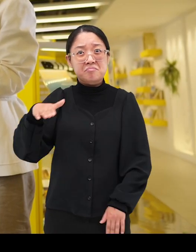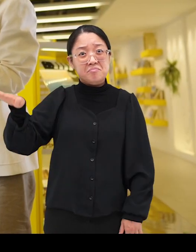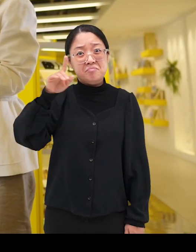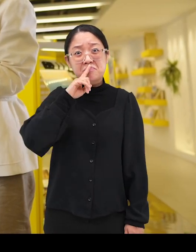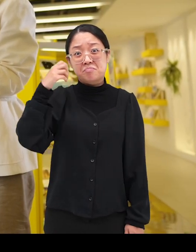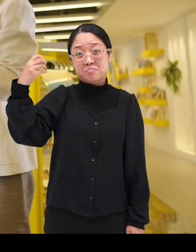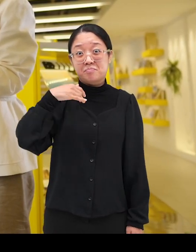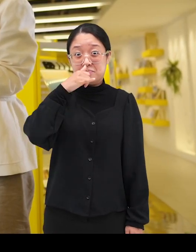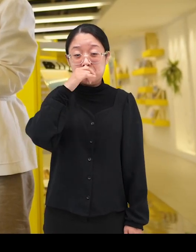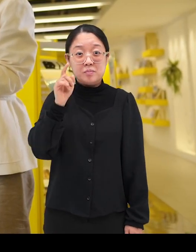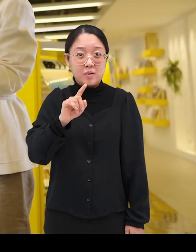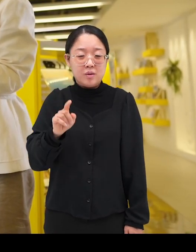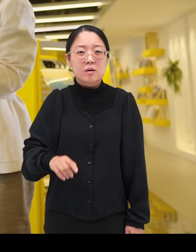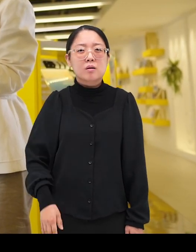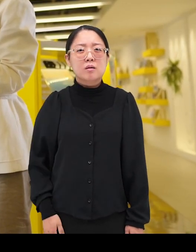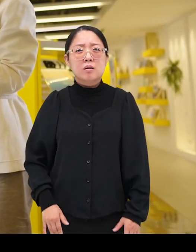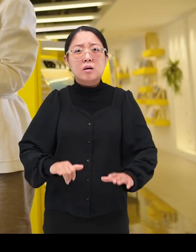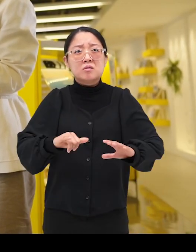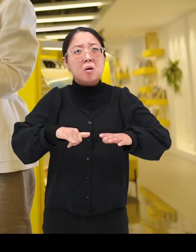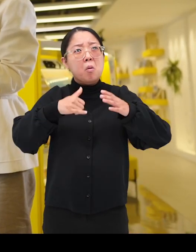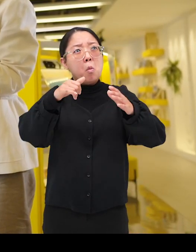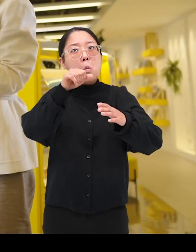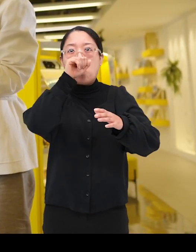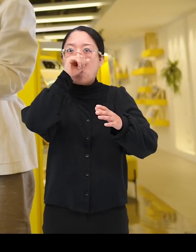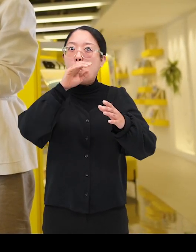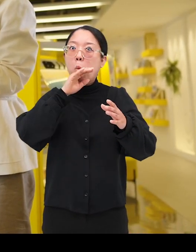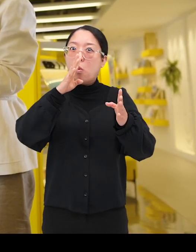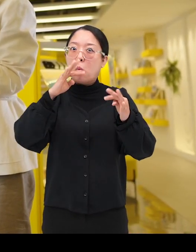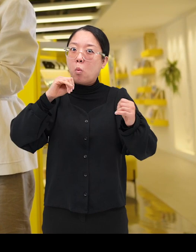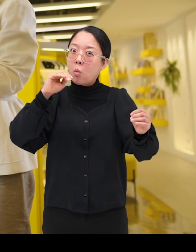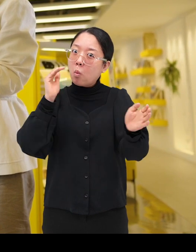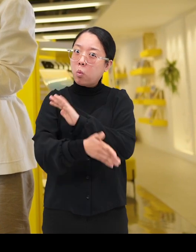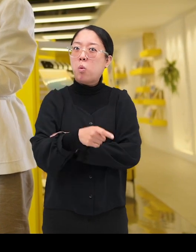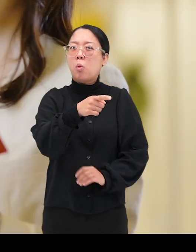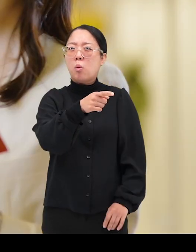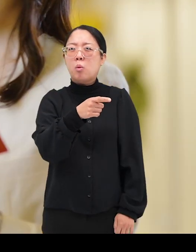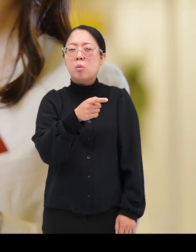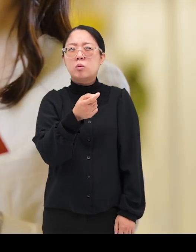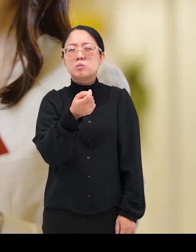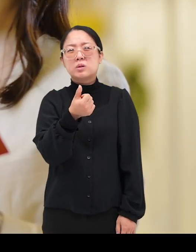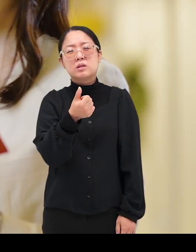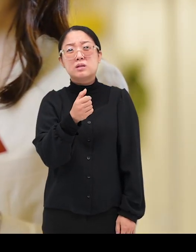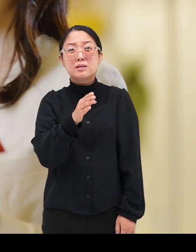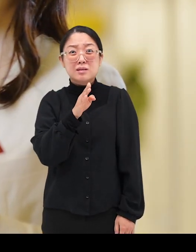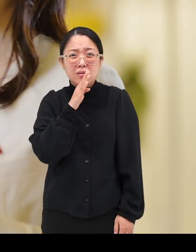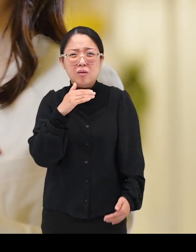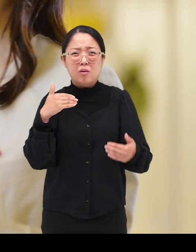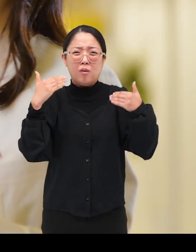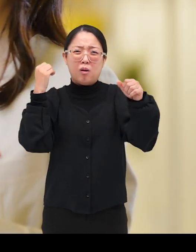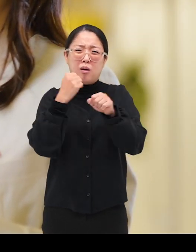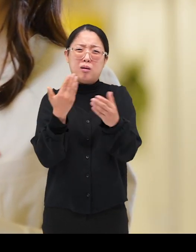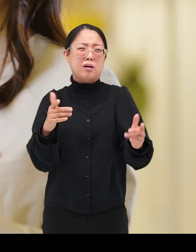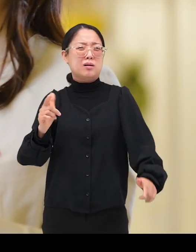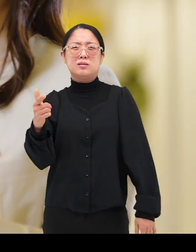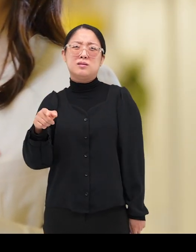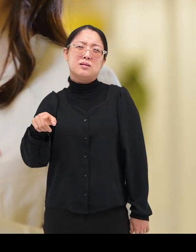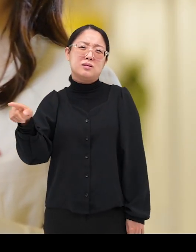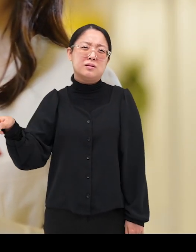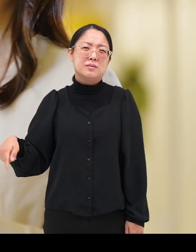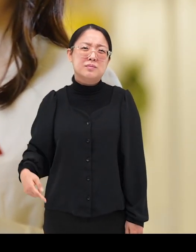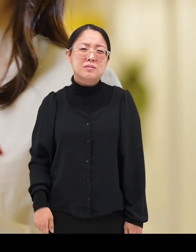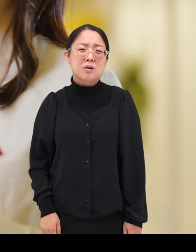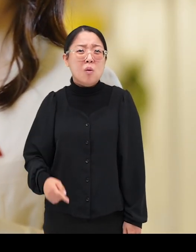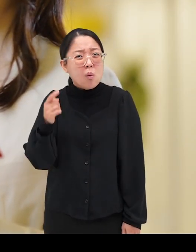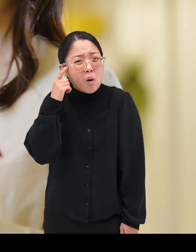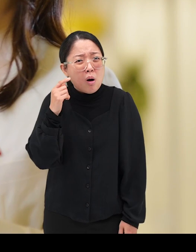선배들이 가끔 그러잖아요. 그래도 지금은 세상 많이 좋아진 거라고. 그런데 그게요, 어른들이 한 일이